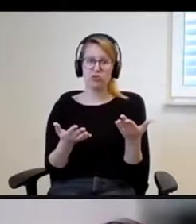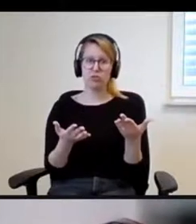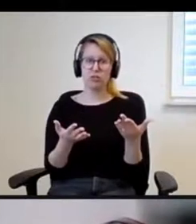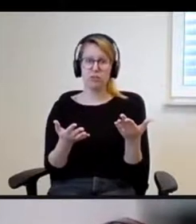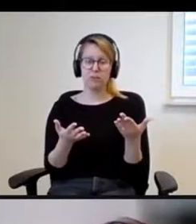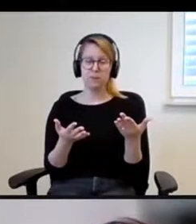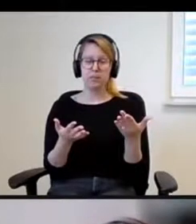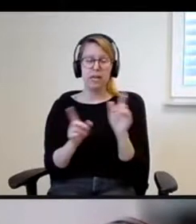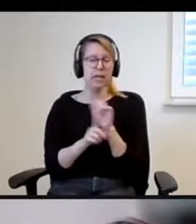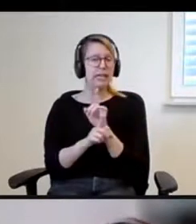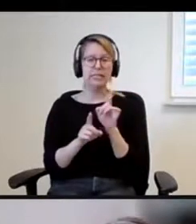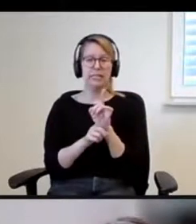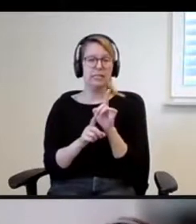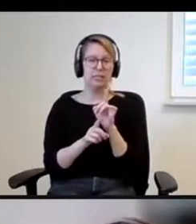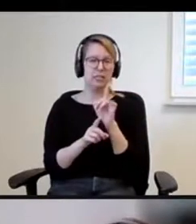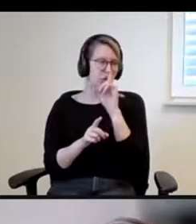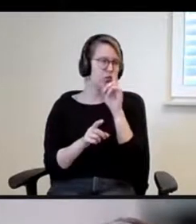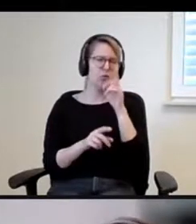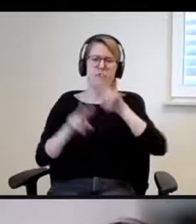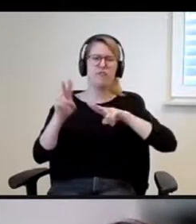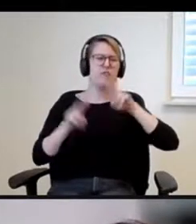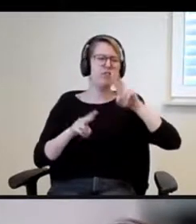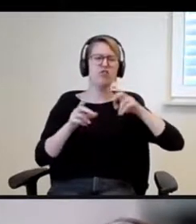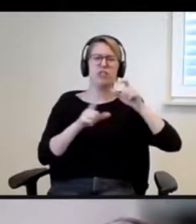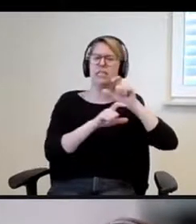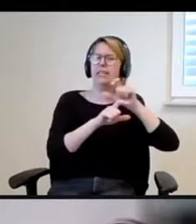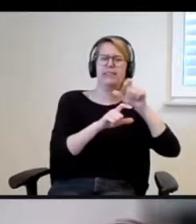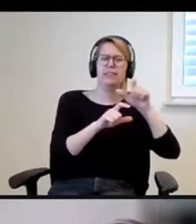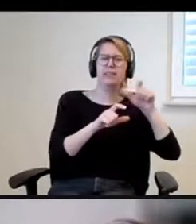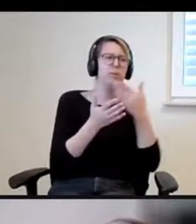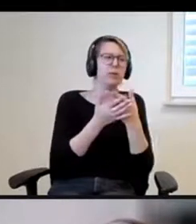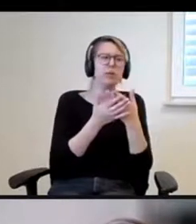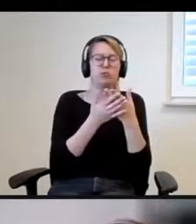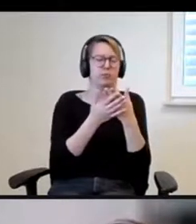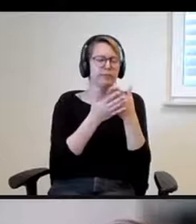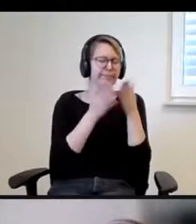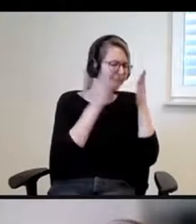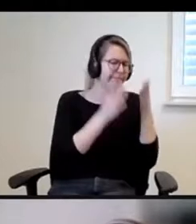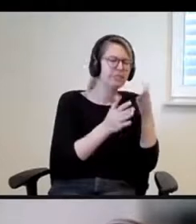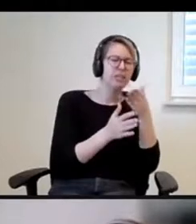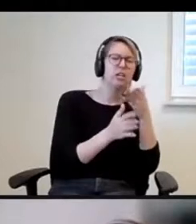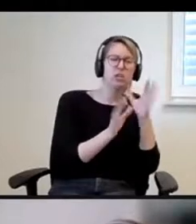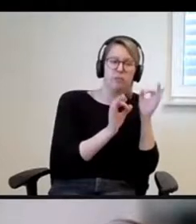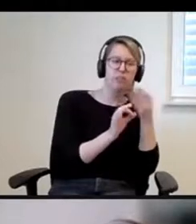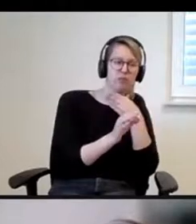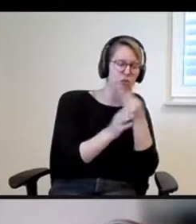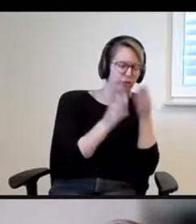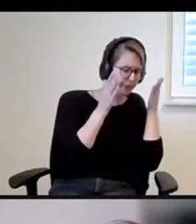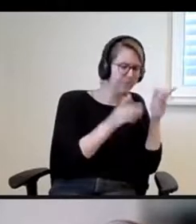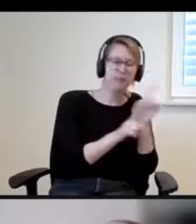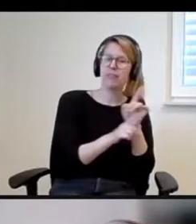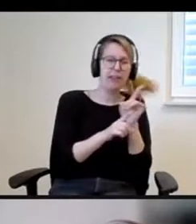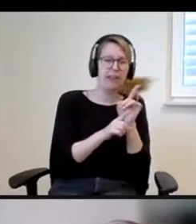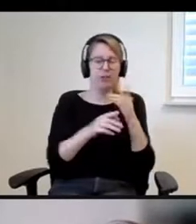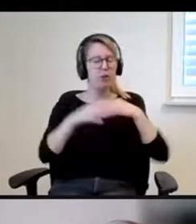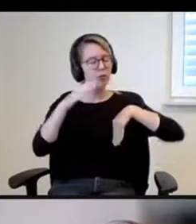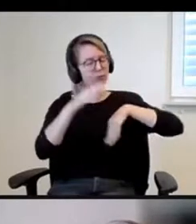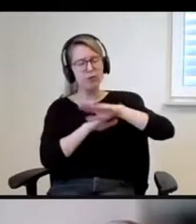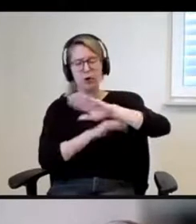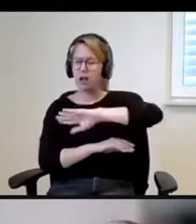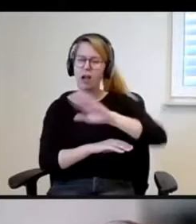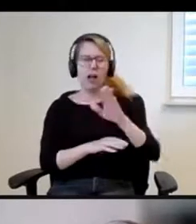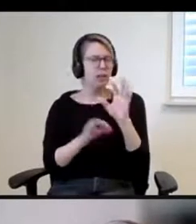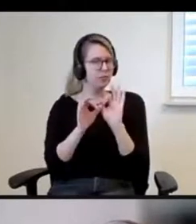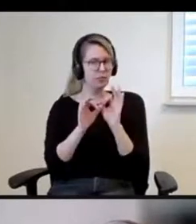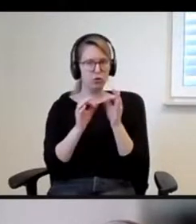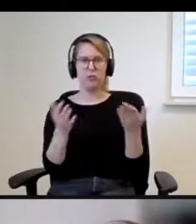thématiques besoins spécifiques, parce qu'une personne qui a un besoin spécifique, elle s'intéresse à plein d'autres choses, elle vit